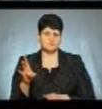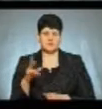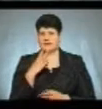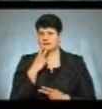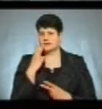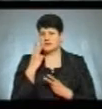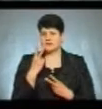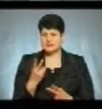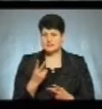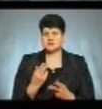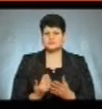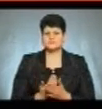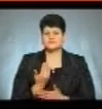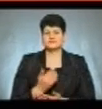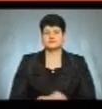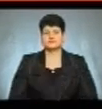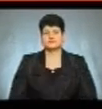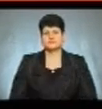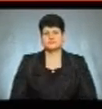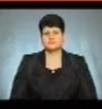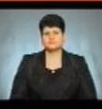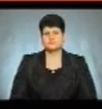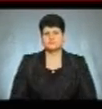у випуску.